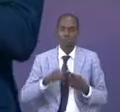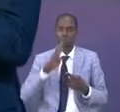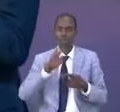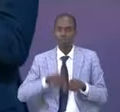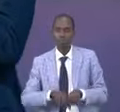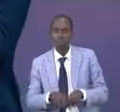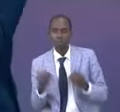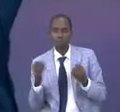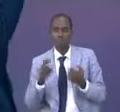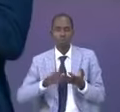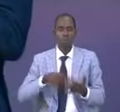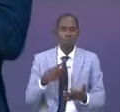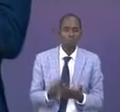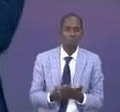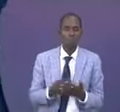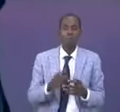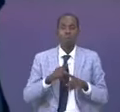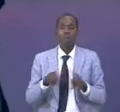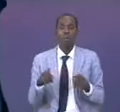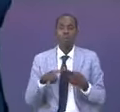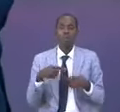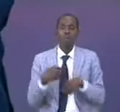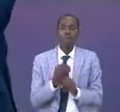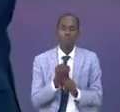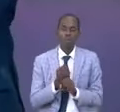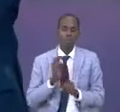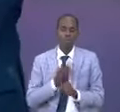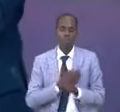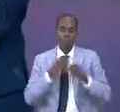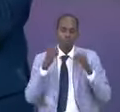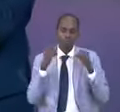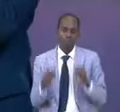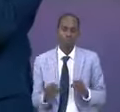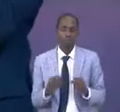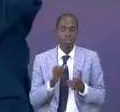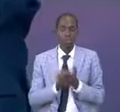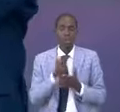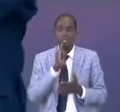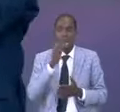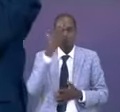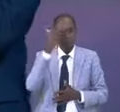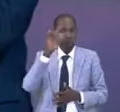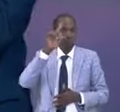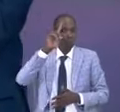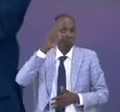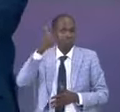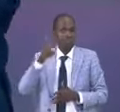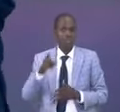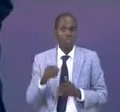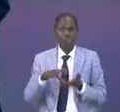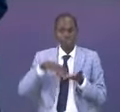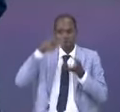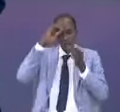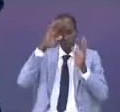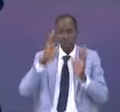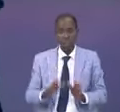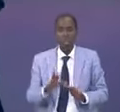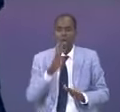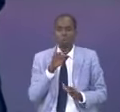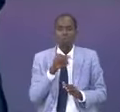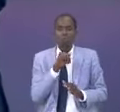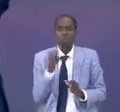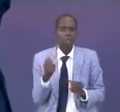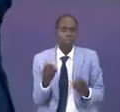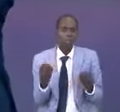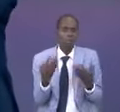c'est pour nous préparer de quoi les élèves intelligents n'ont pas peur des tests n'ont pas peur